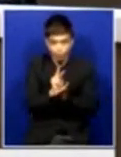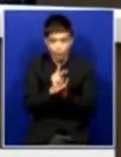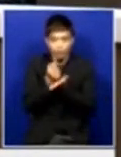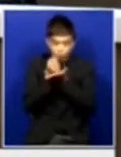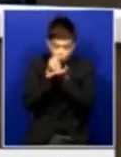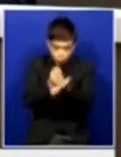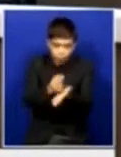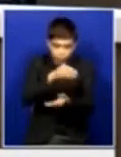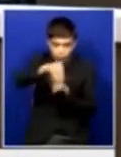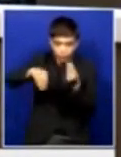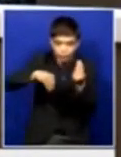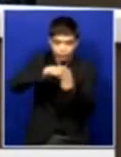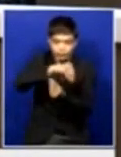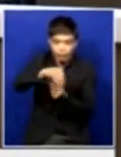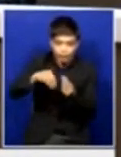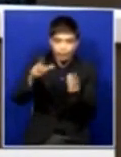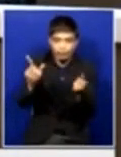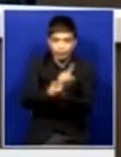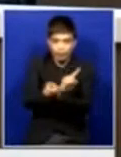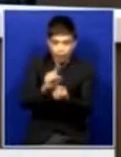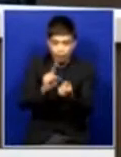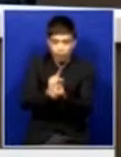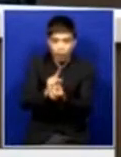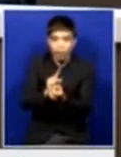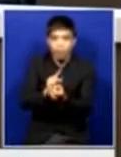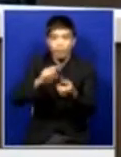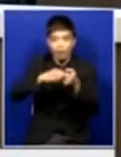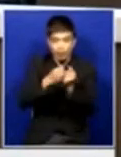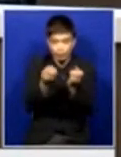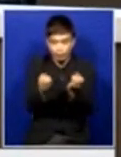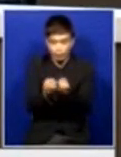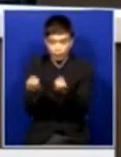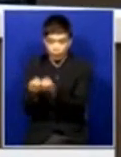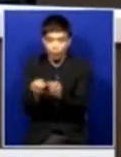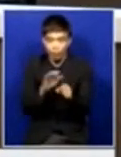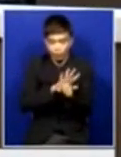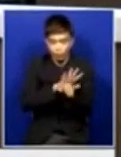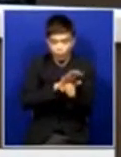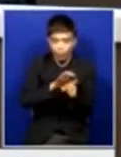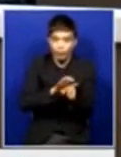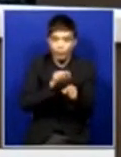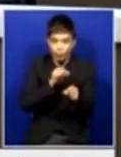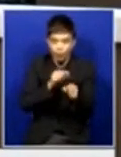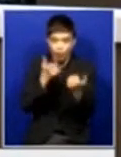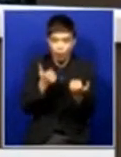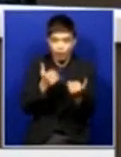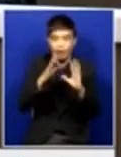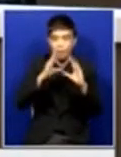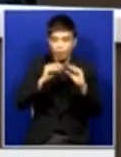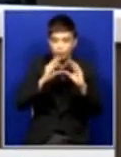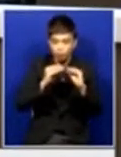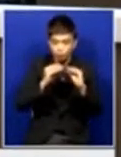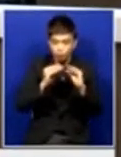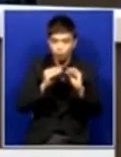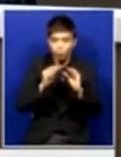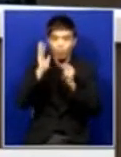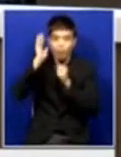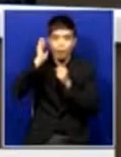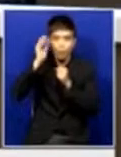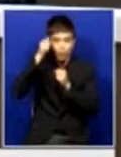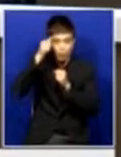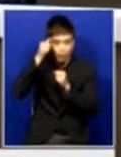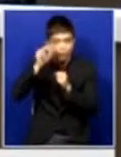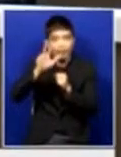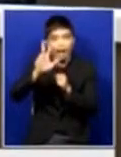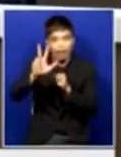ที่ได้รับผลกระทบจากวิกฤตไวรัสโคโรนาซึ่งวันนี้เป็นวันที่3ครับท่านประธานที่เพื่อนสมาชิกสภาผู้แทนราษฎรนั้นได้อภิปร